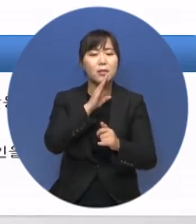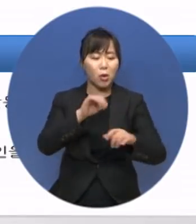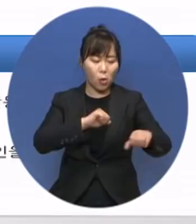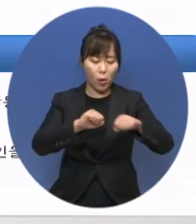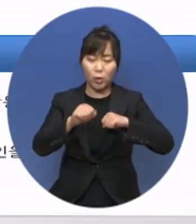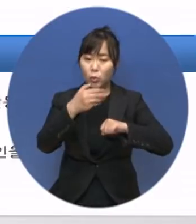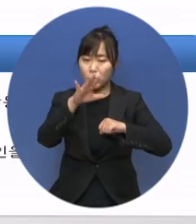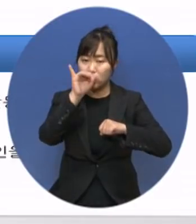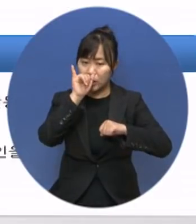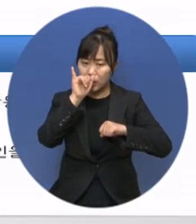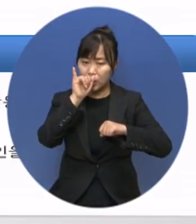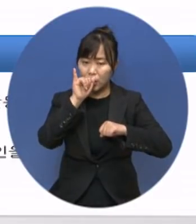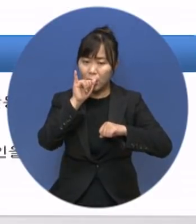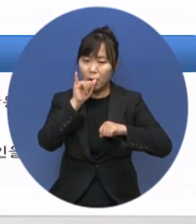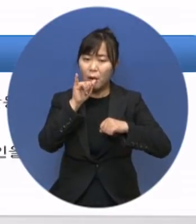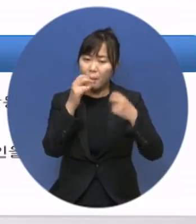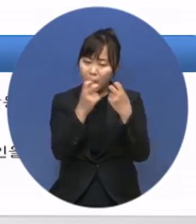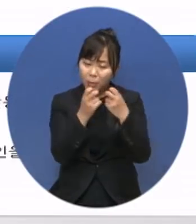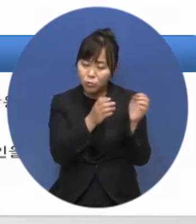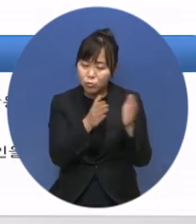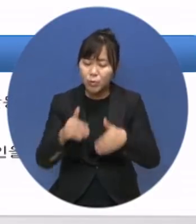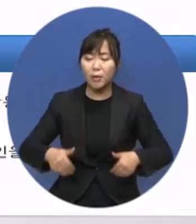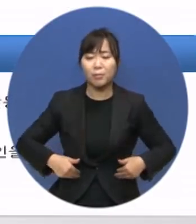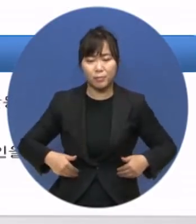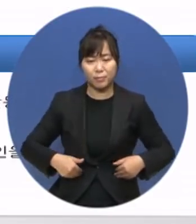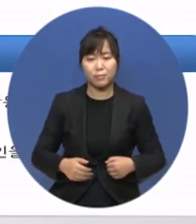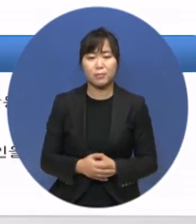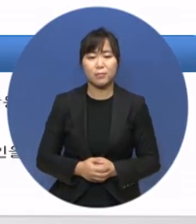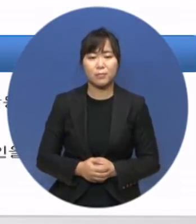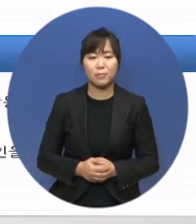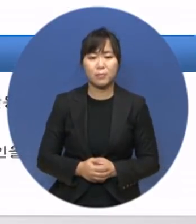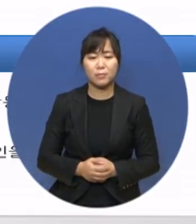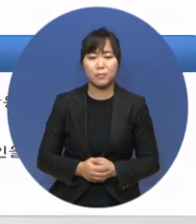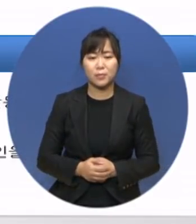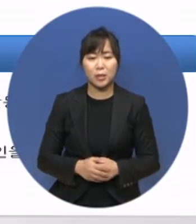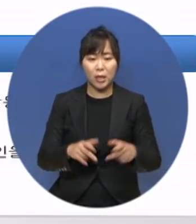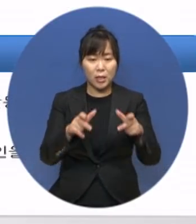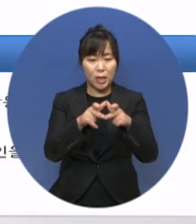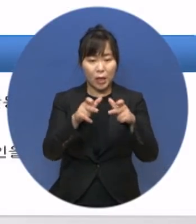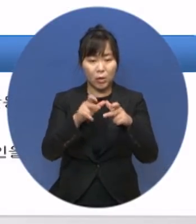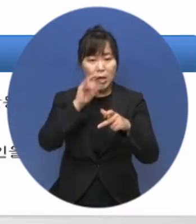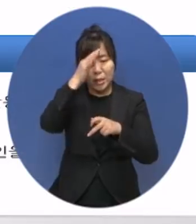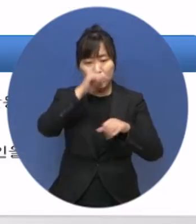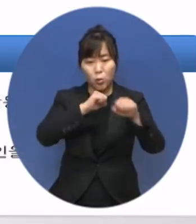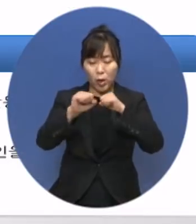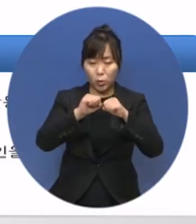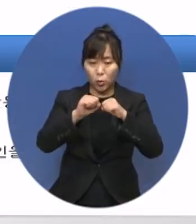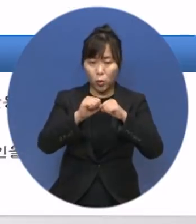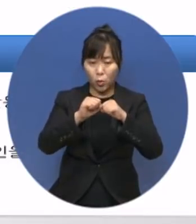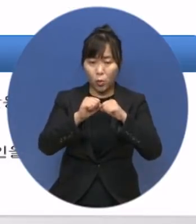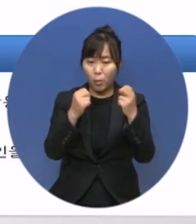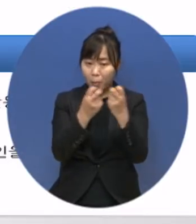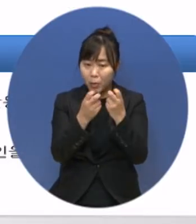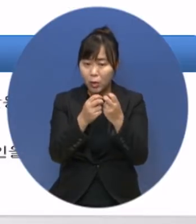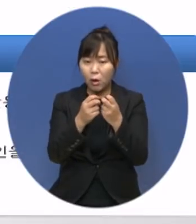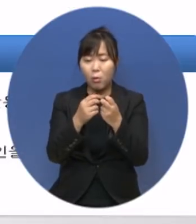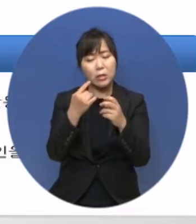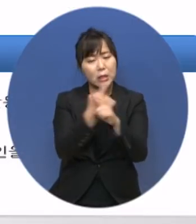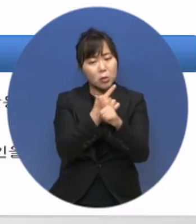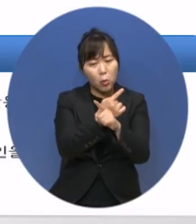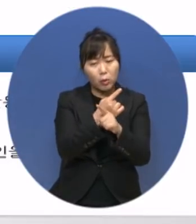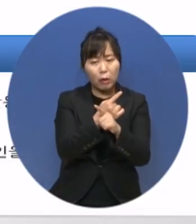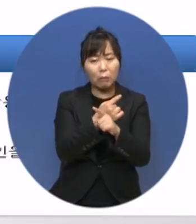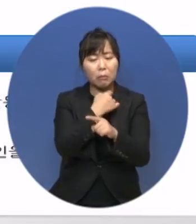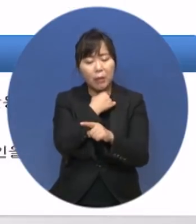실제로 활동할 수 있는 방안이 마련되어야 될 것 같습니다. 장애인들의 예술활동 경로도 기존에 치료나 향유의